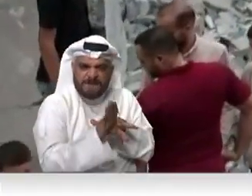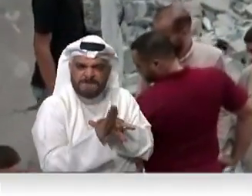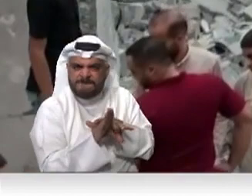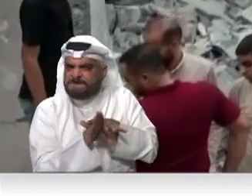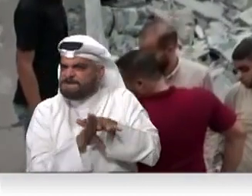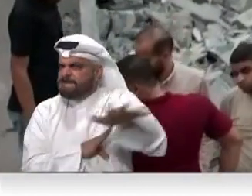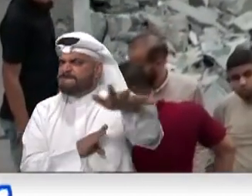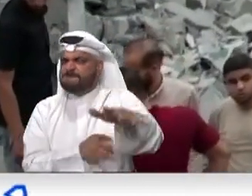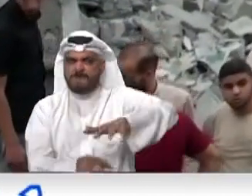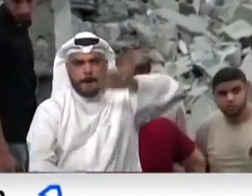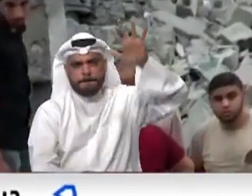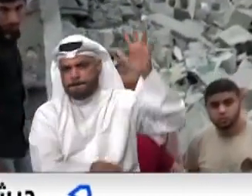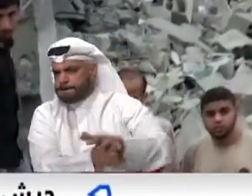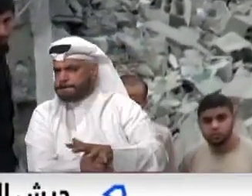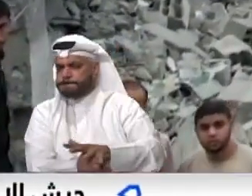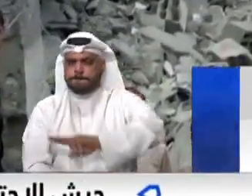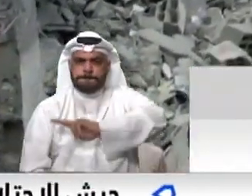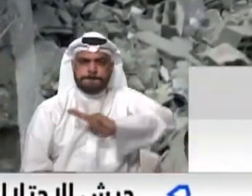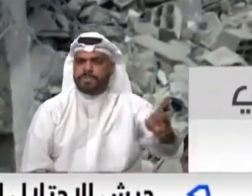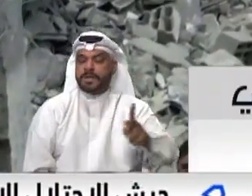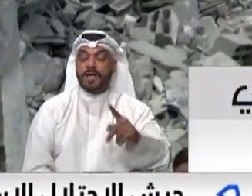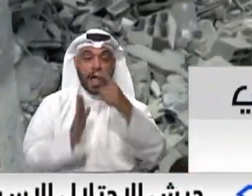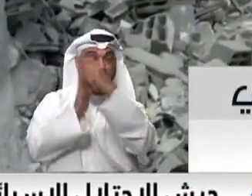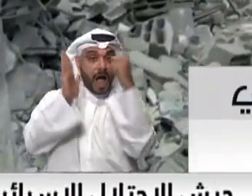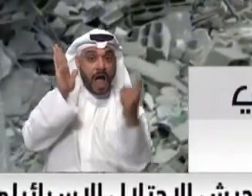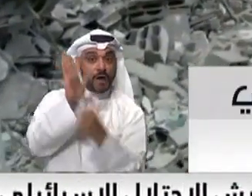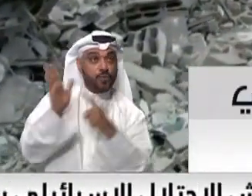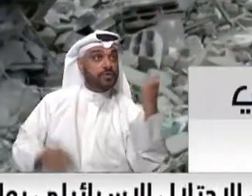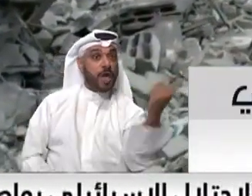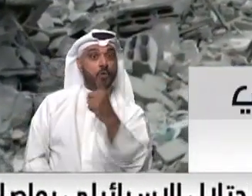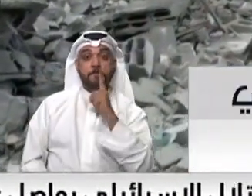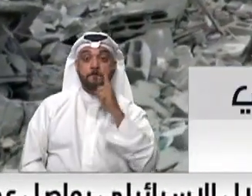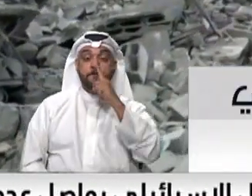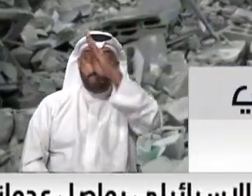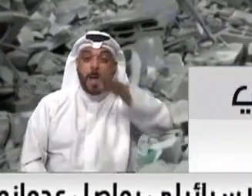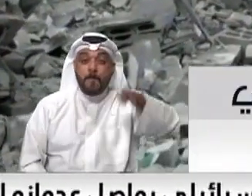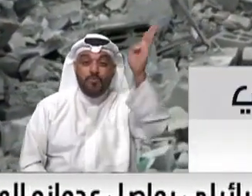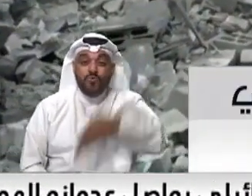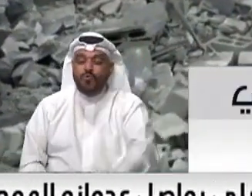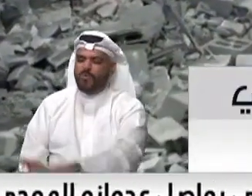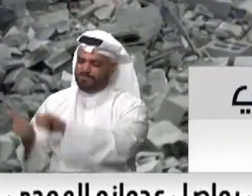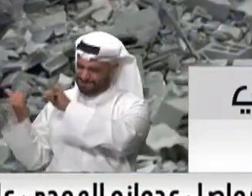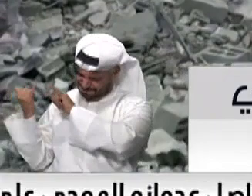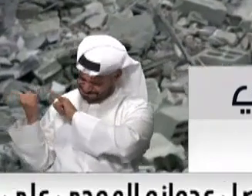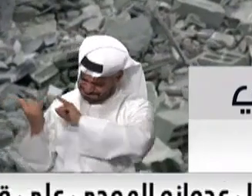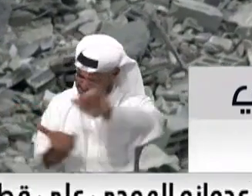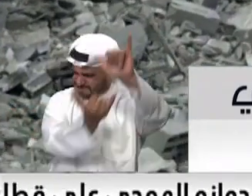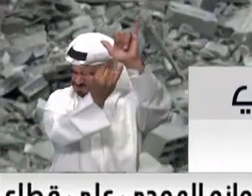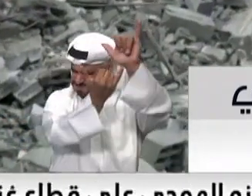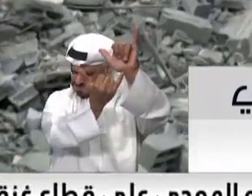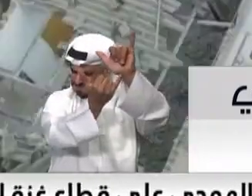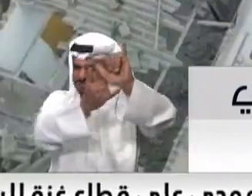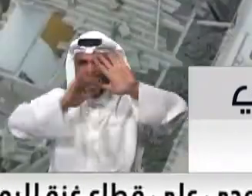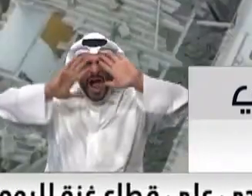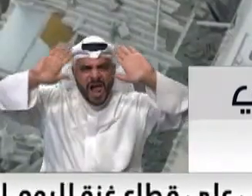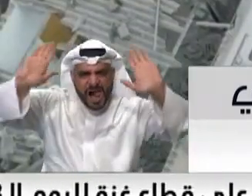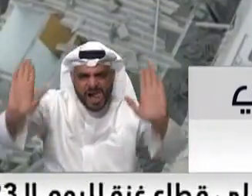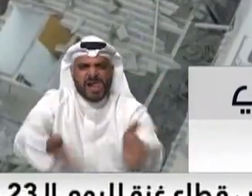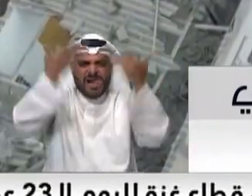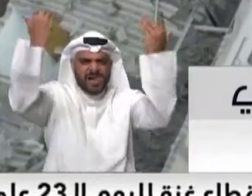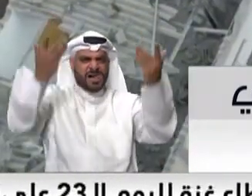قطاع غزة متحديا القوانين والأعراف الدولية، فلم يعد في القطاع مكان آمن.